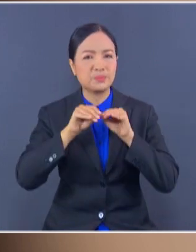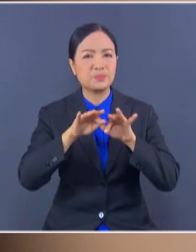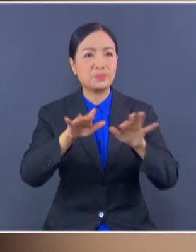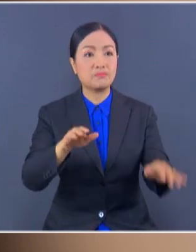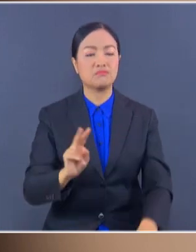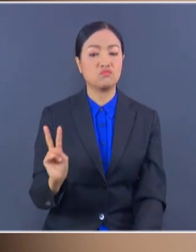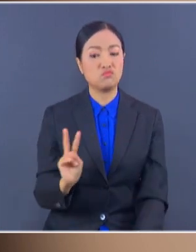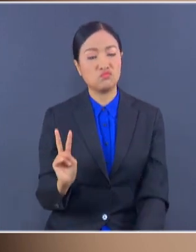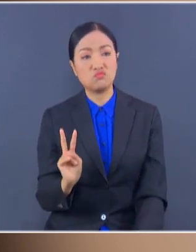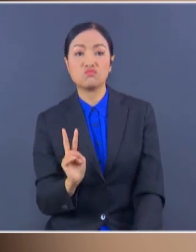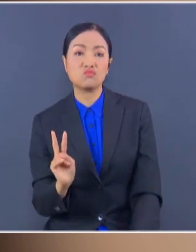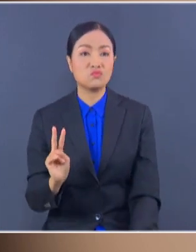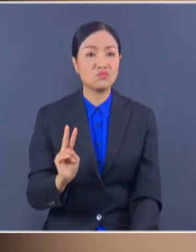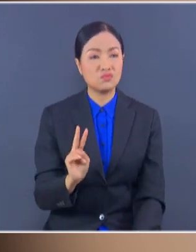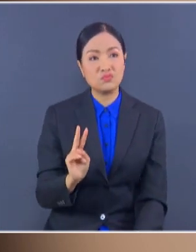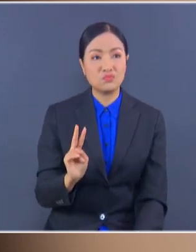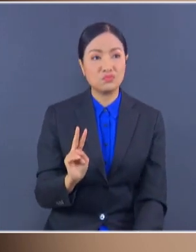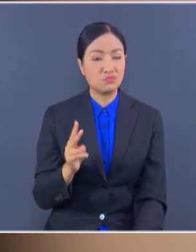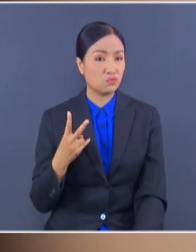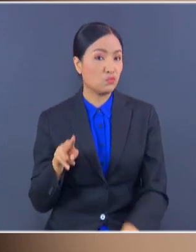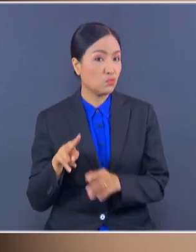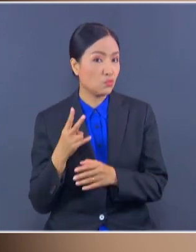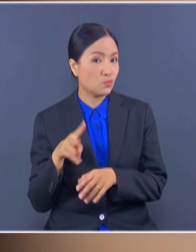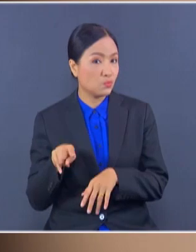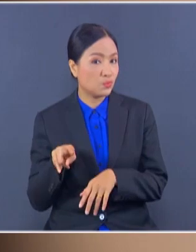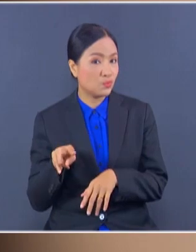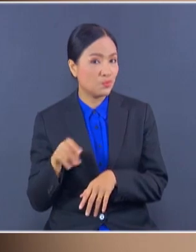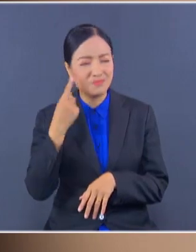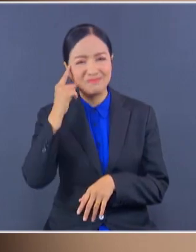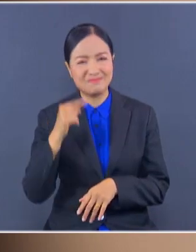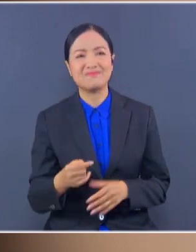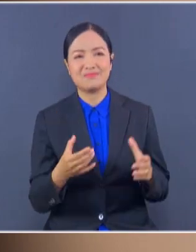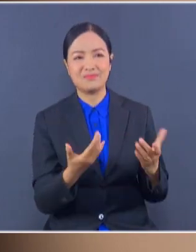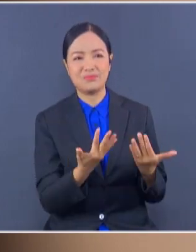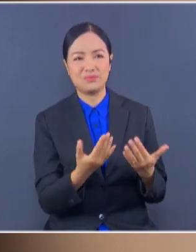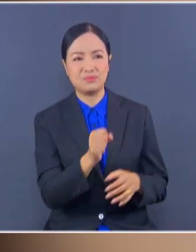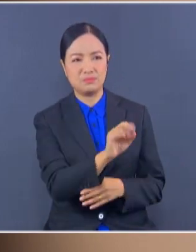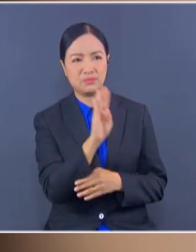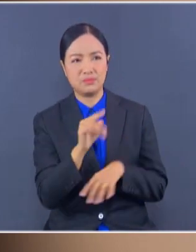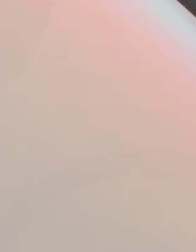2จะกำลังเดทกันอยู่หรือไม่นั้นก็คงต้องรอติดตามจากทางต้นสังกัดของทั้งคู่ค่ะ